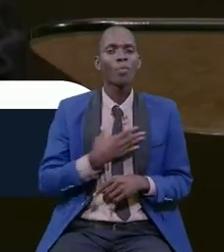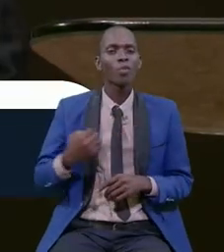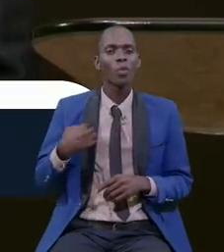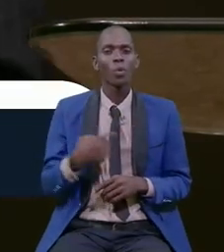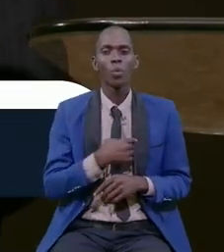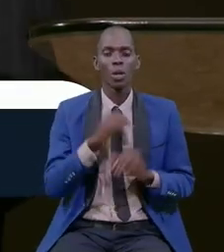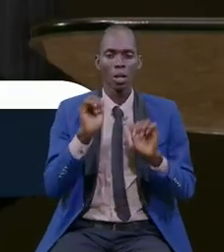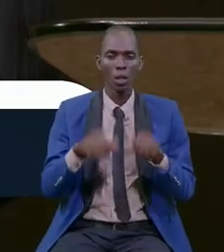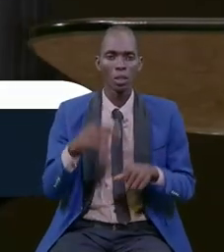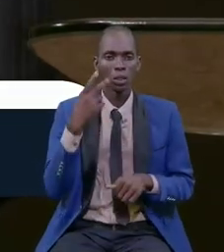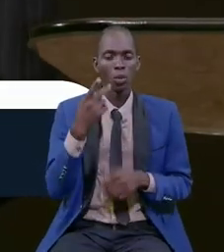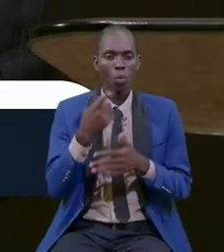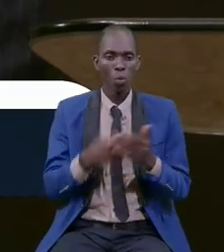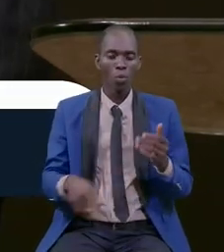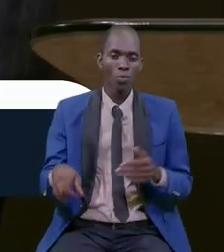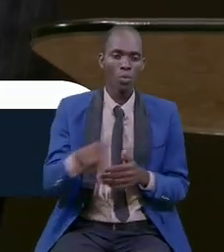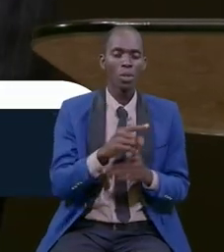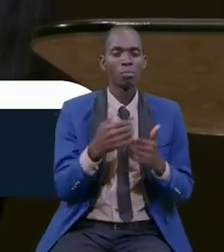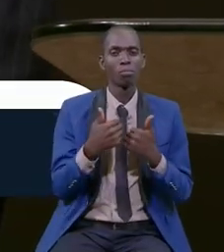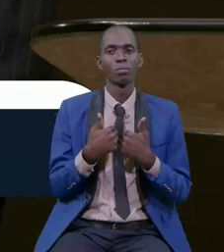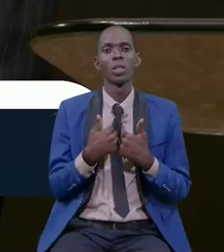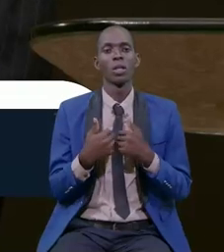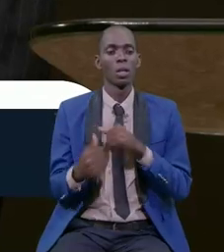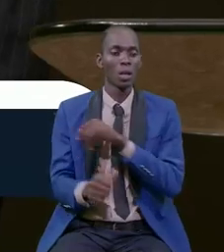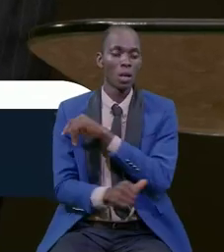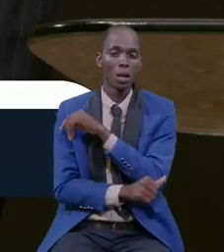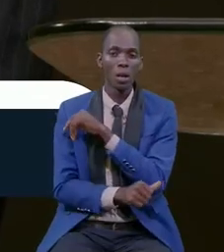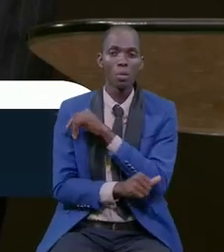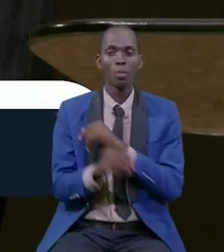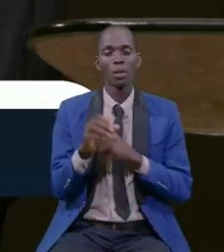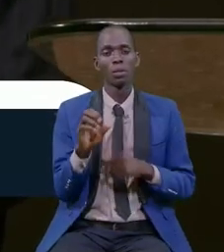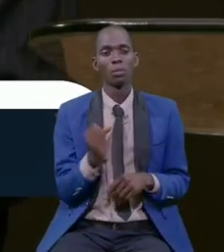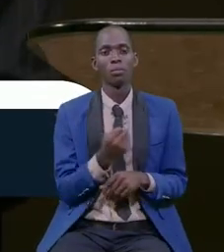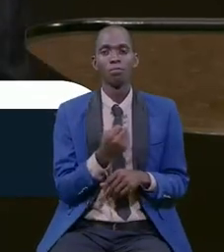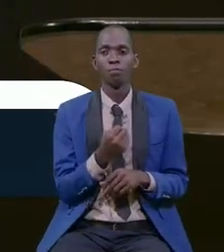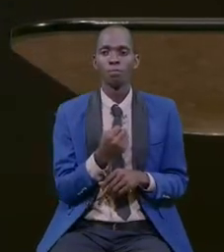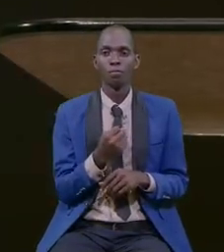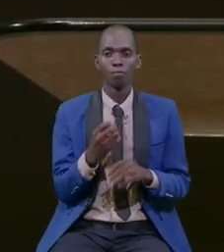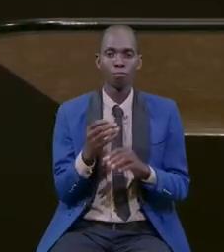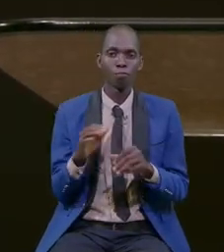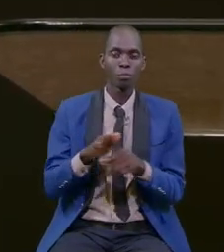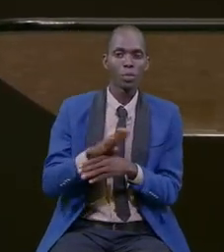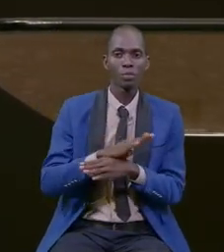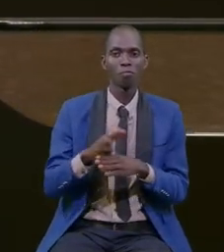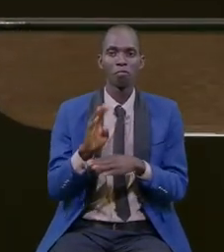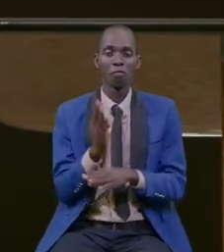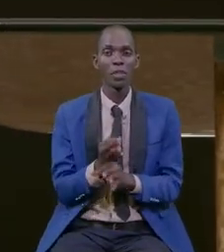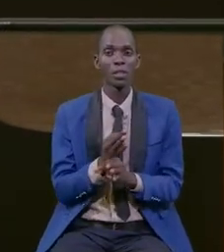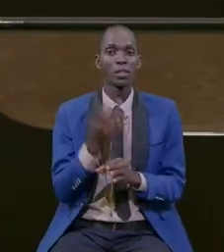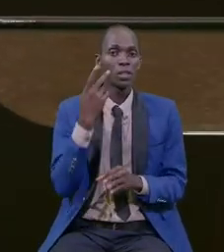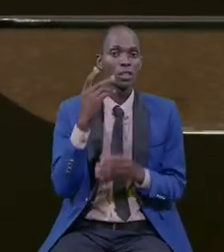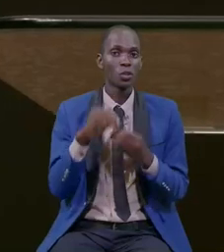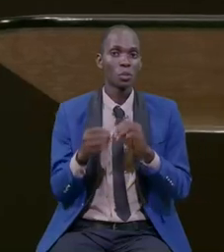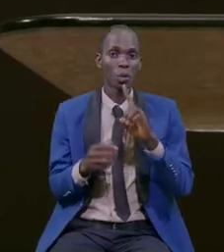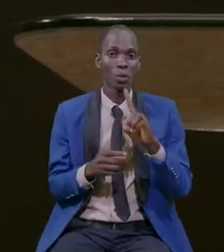voir ce qu'il possède il possède la foi agissante d'Abraham la foi agissante d'Abraham nous allons